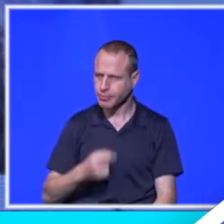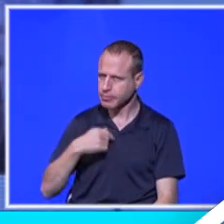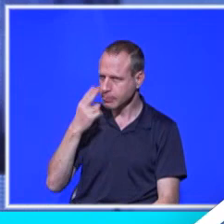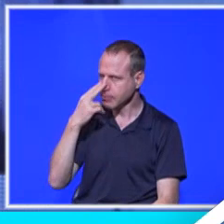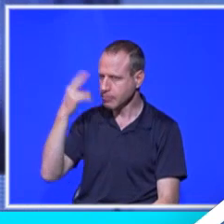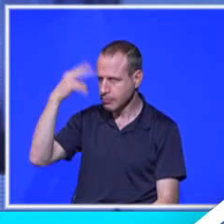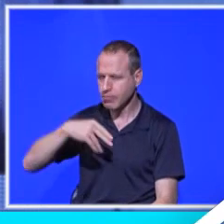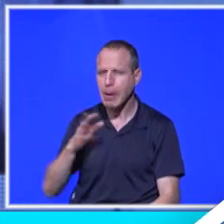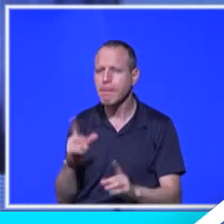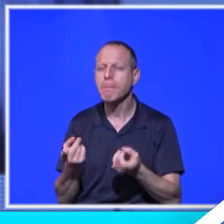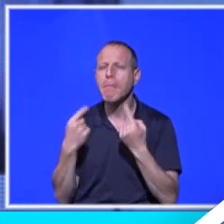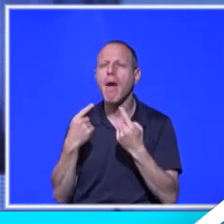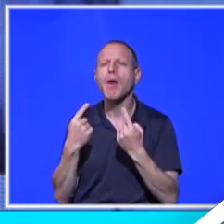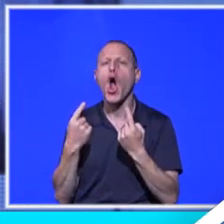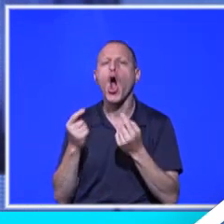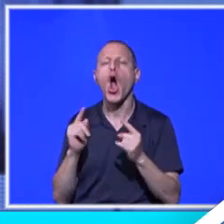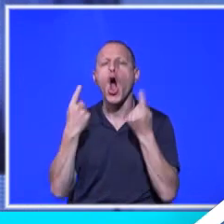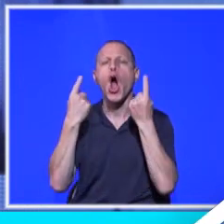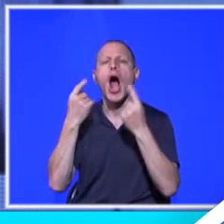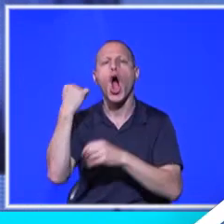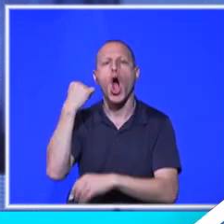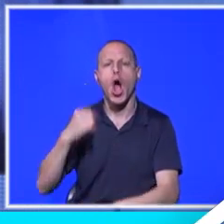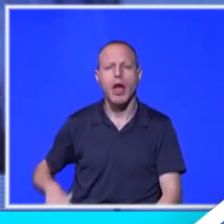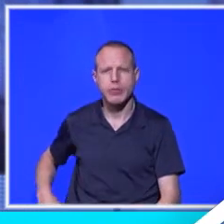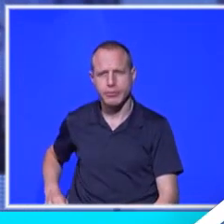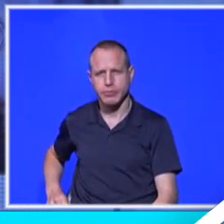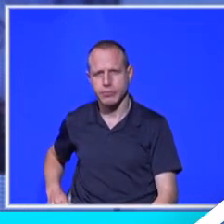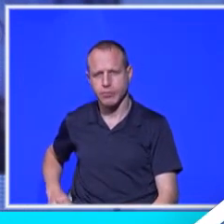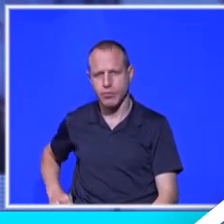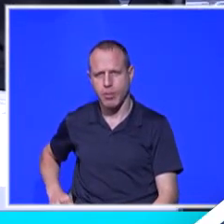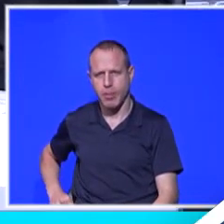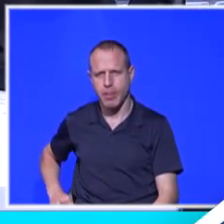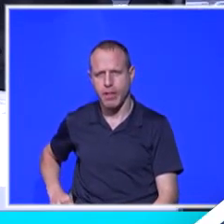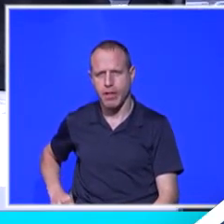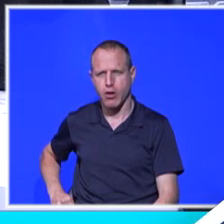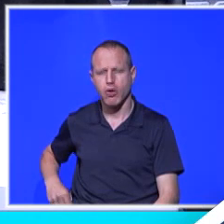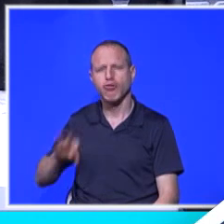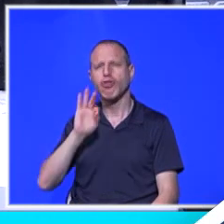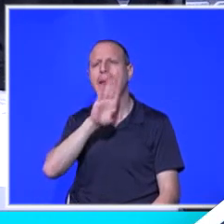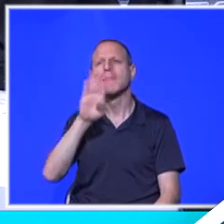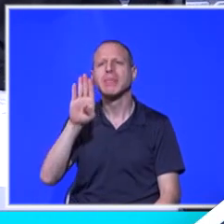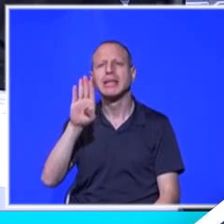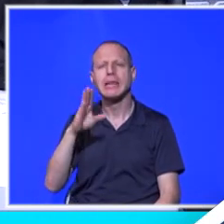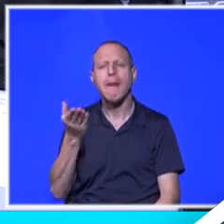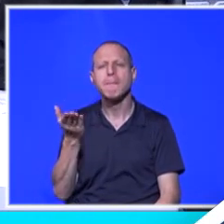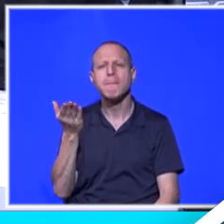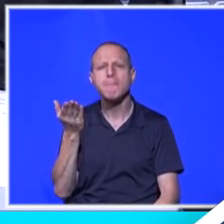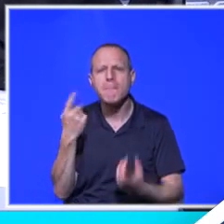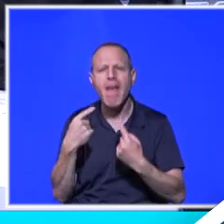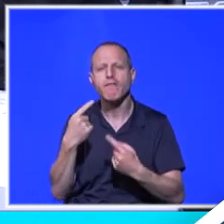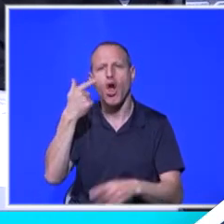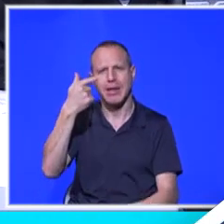מה מקור הכוח של בנימין נתניהו. מאיפה גלעד